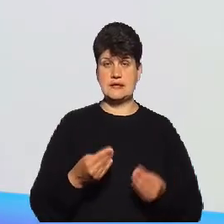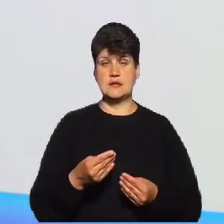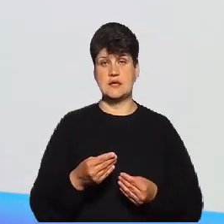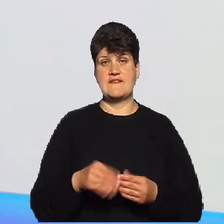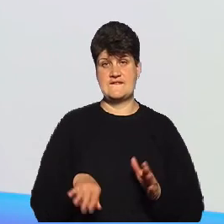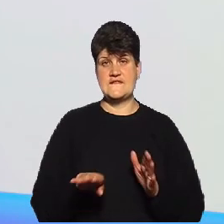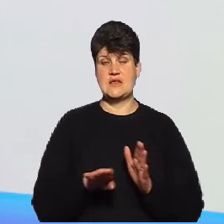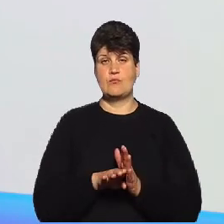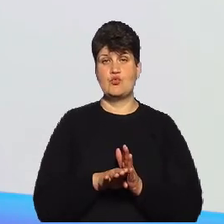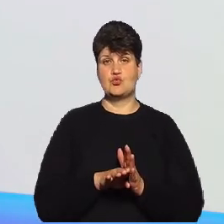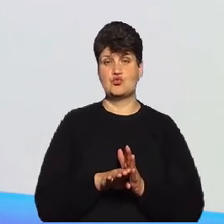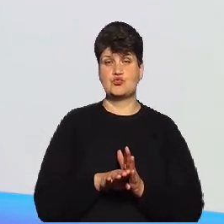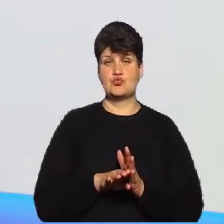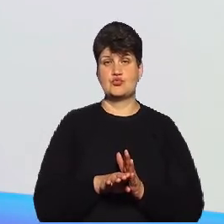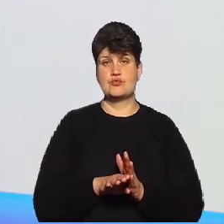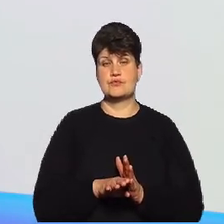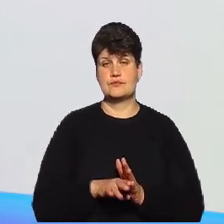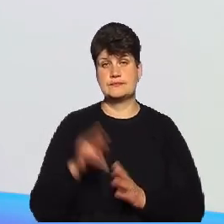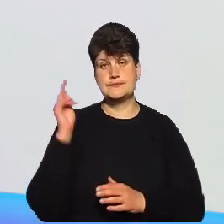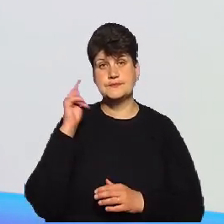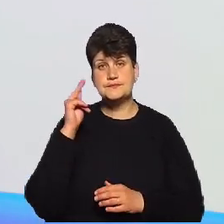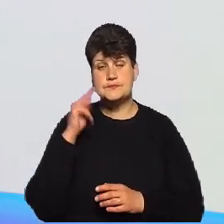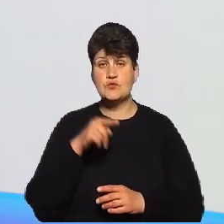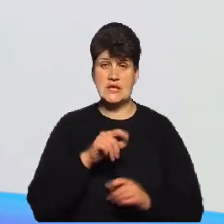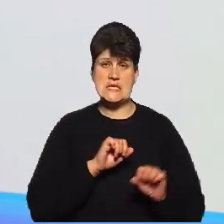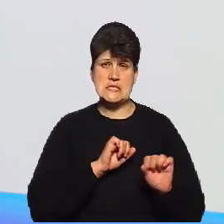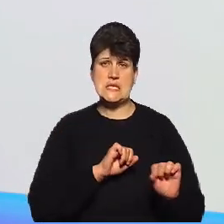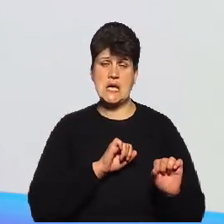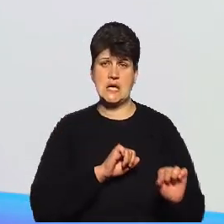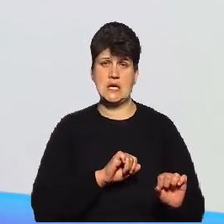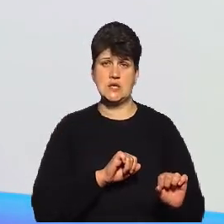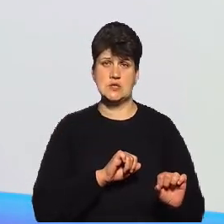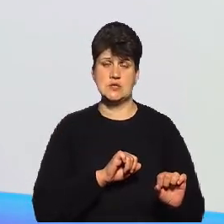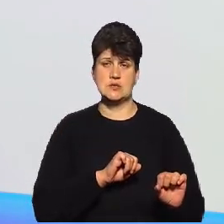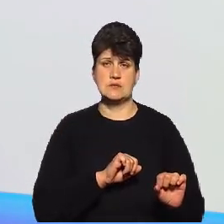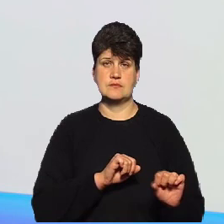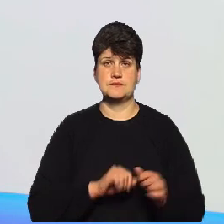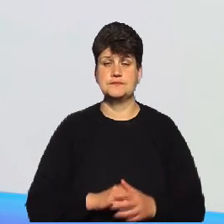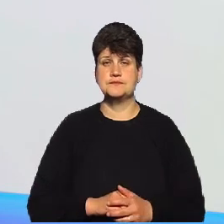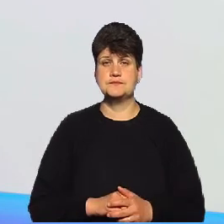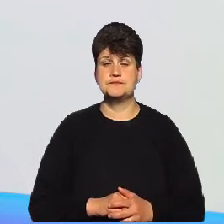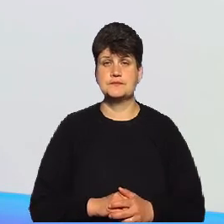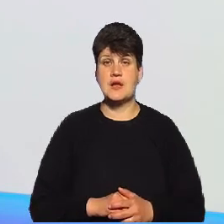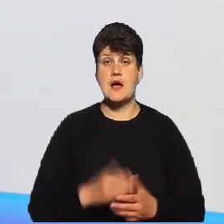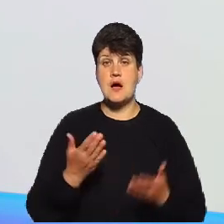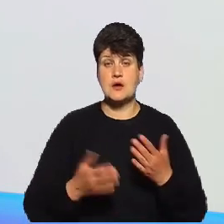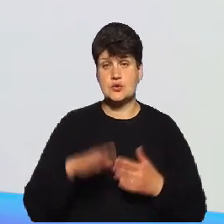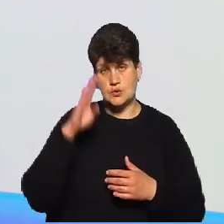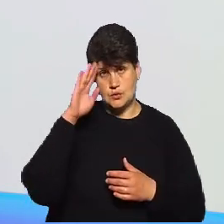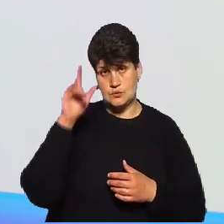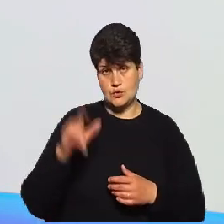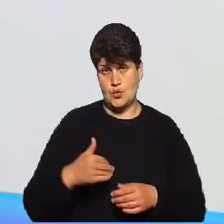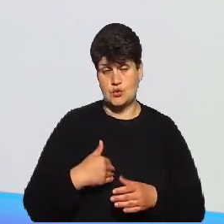Тобто, вони і захищені в правовому плані. А якщо юнак хоче продовжувати